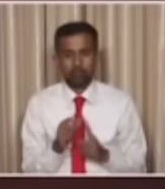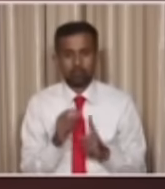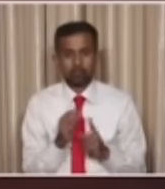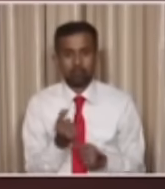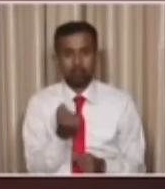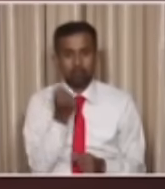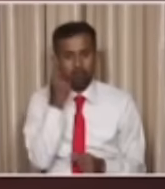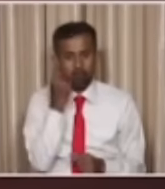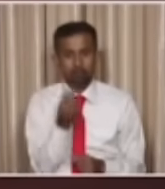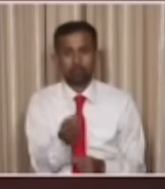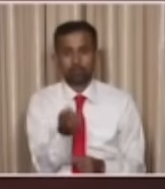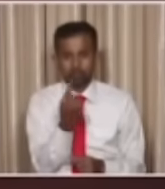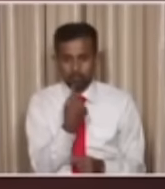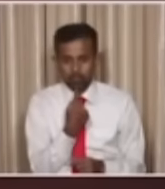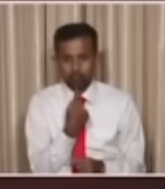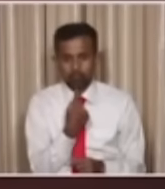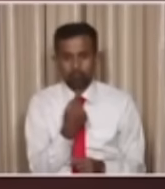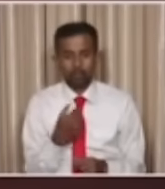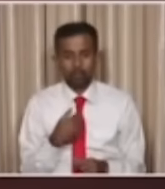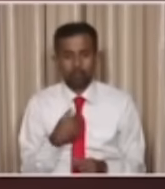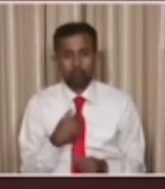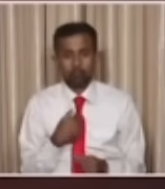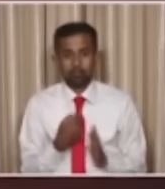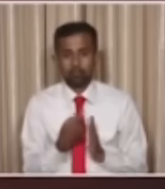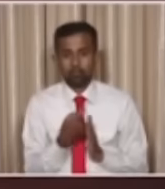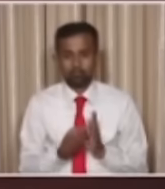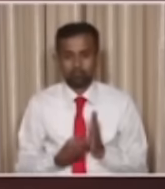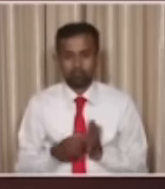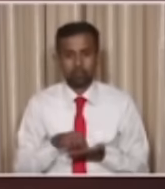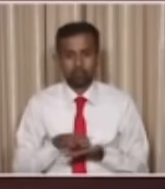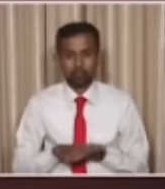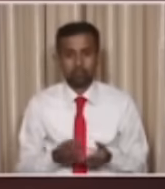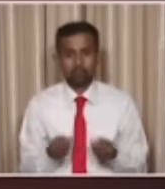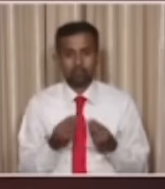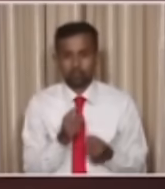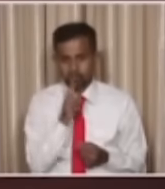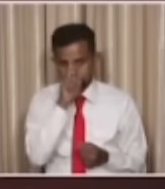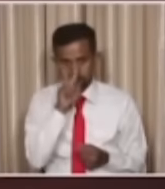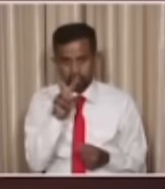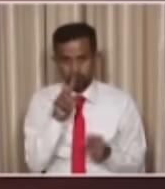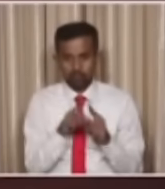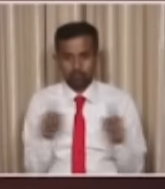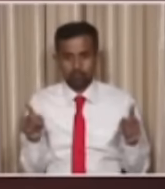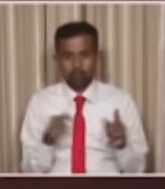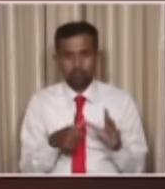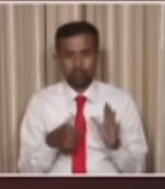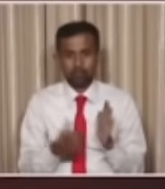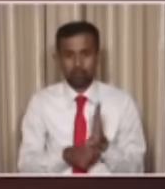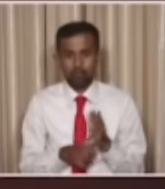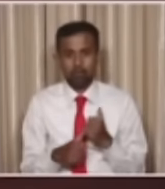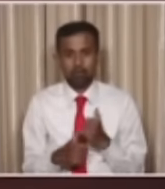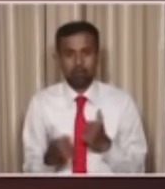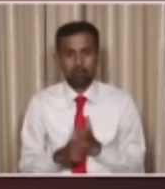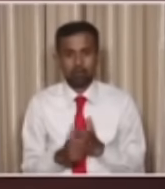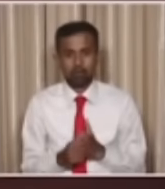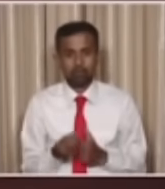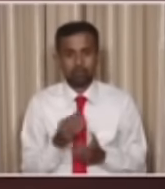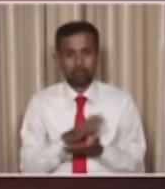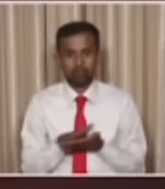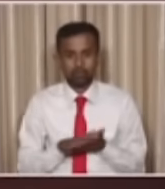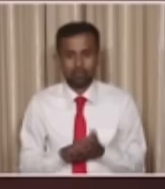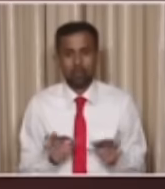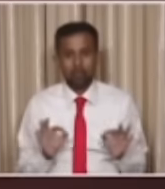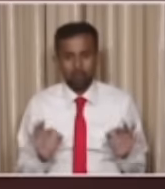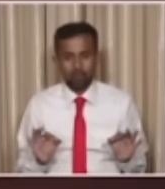අදහස ඉදිරිපත් කරපුවාම අපිට ප්‍රතිපත්තිමය තීන්දුවක් අරන් දෙනවා නම් සති දෙකක් ඇතුළත මේ පනත කෙටුම්පත් කරලා හදලා දෙන්න අපි සූදානම්